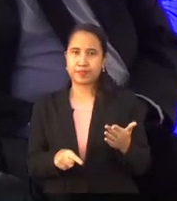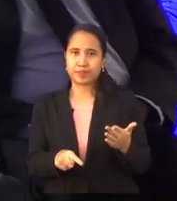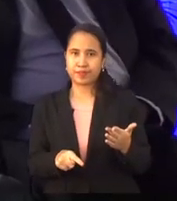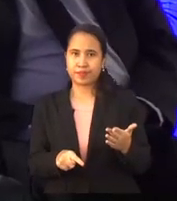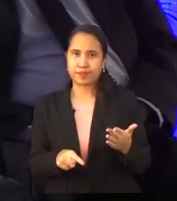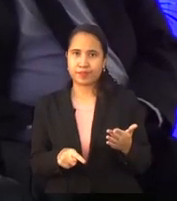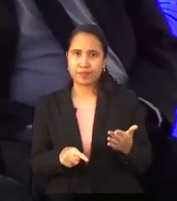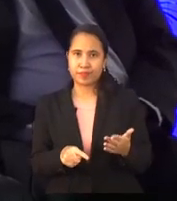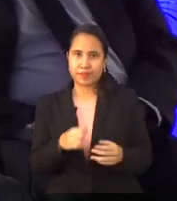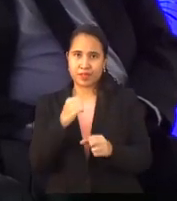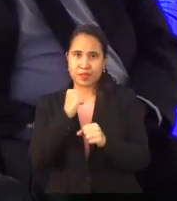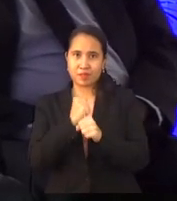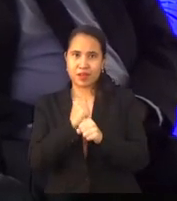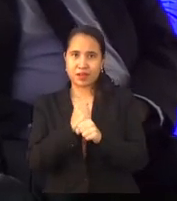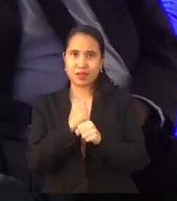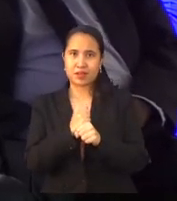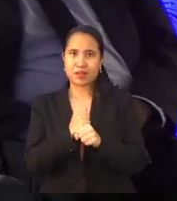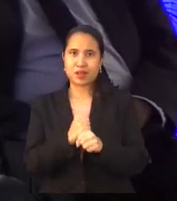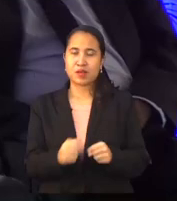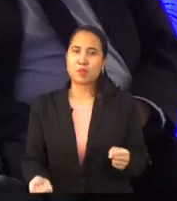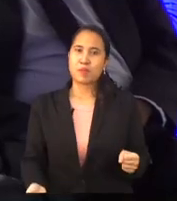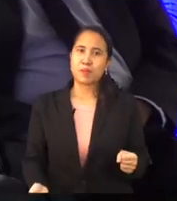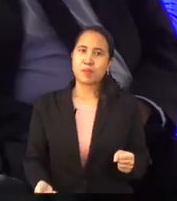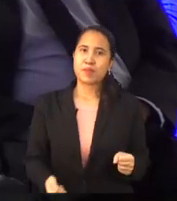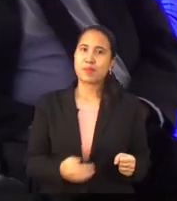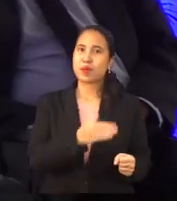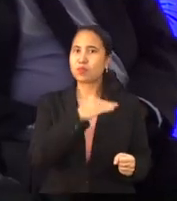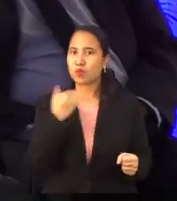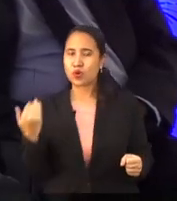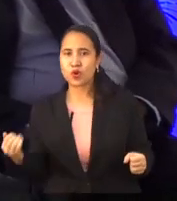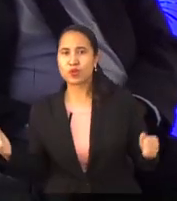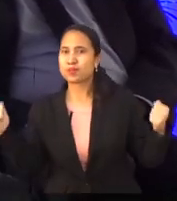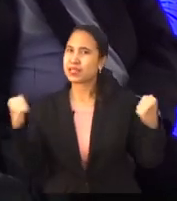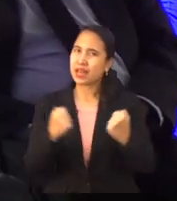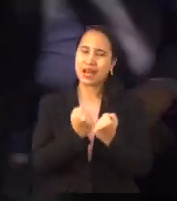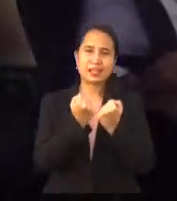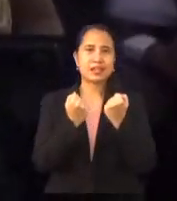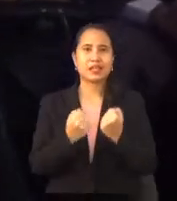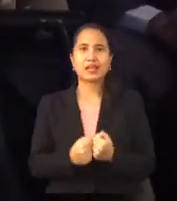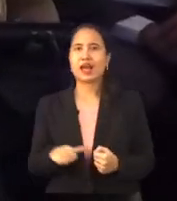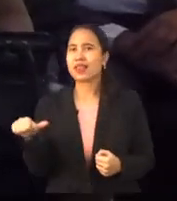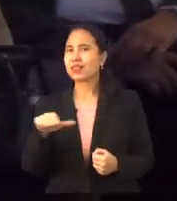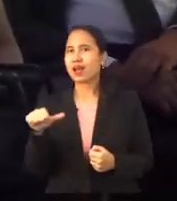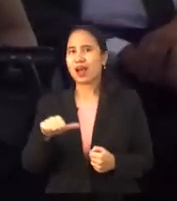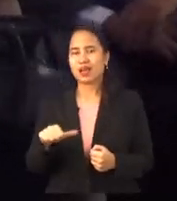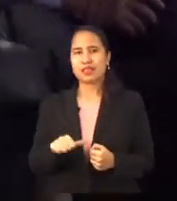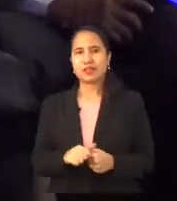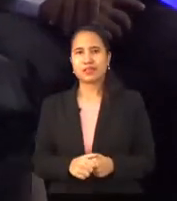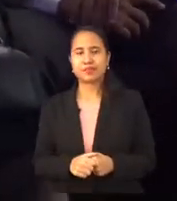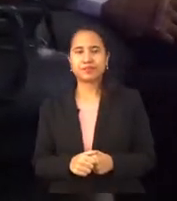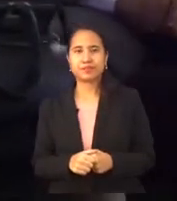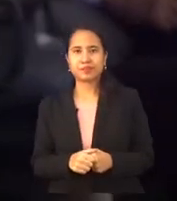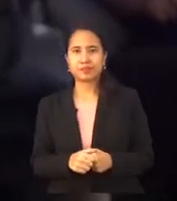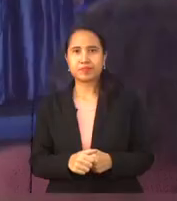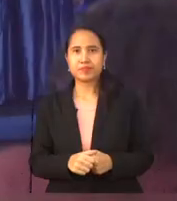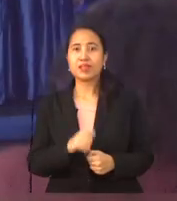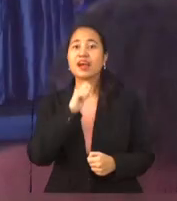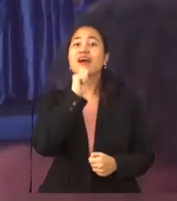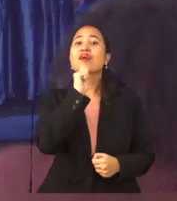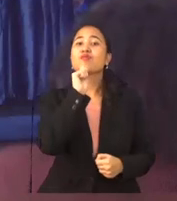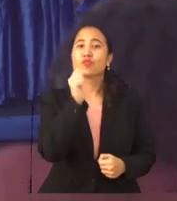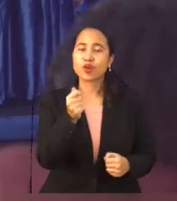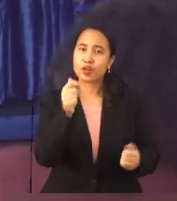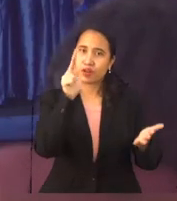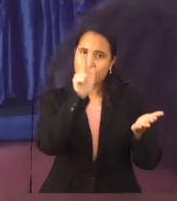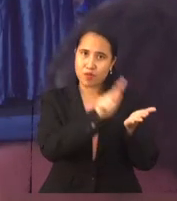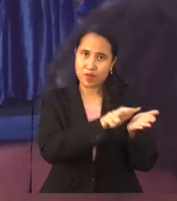met onder andere doodslag, gekwalificeerde doodslag, moord, mishandeling en uitlokking. Onmiddellijk na afkondiging van vermelde